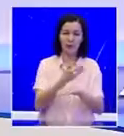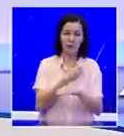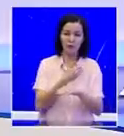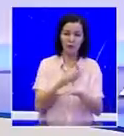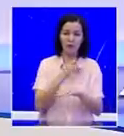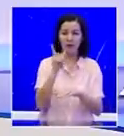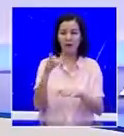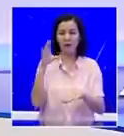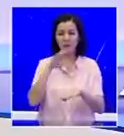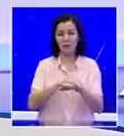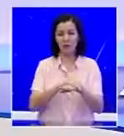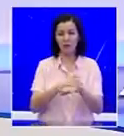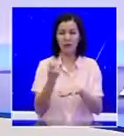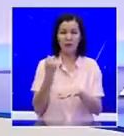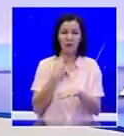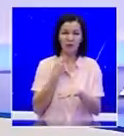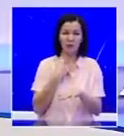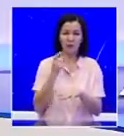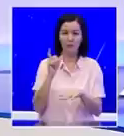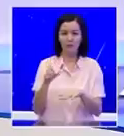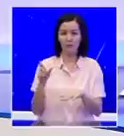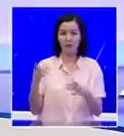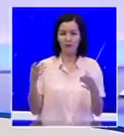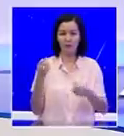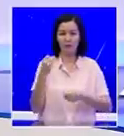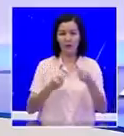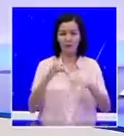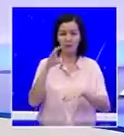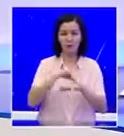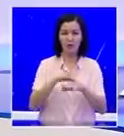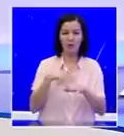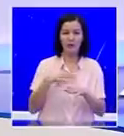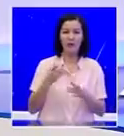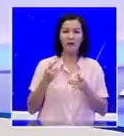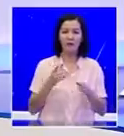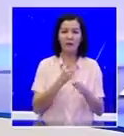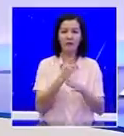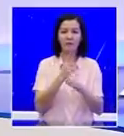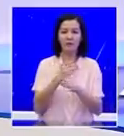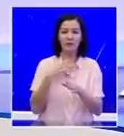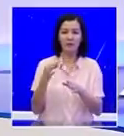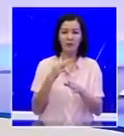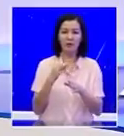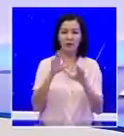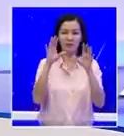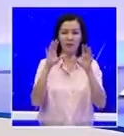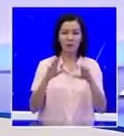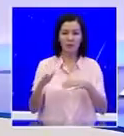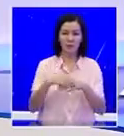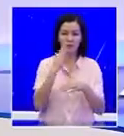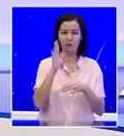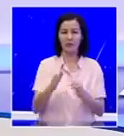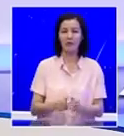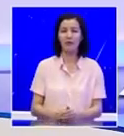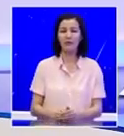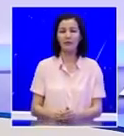екенін байқатпаймын деген жүргізуші де сан соқты. Карантин тыйым талаптарына селсоқ қарағандар заң бойынша